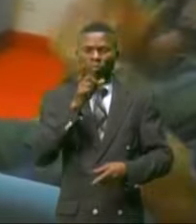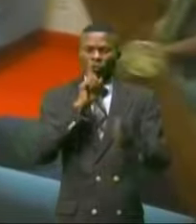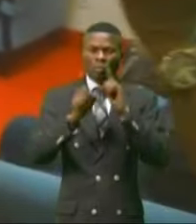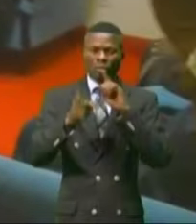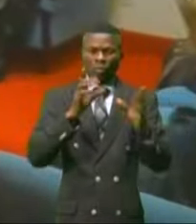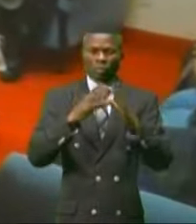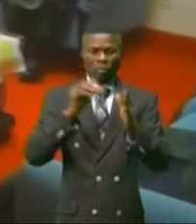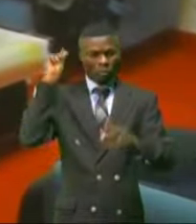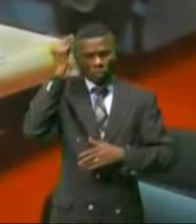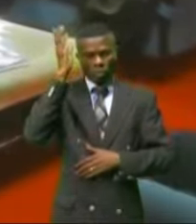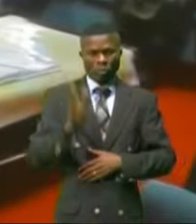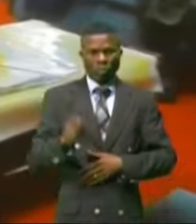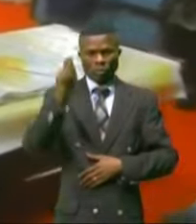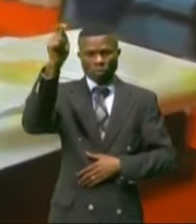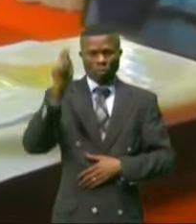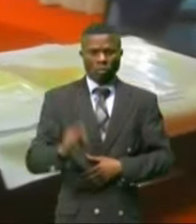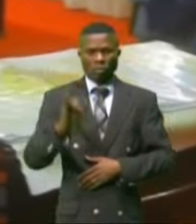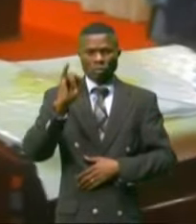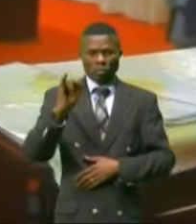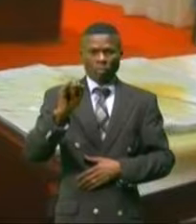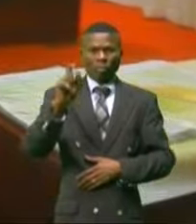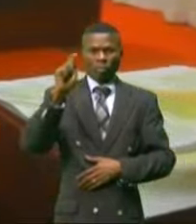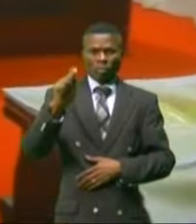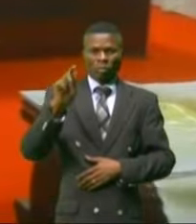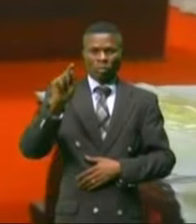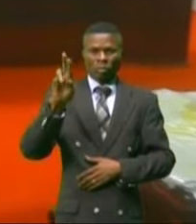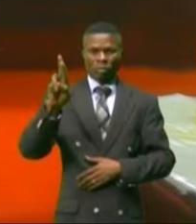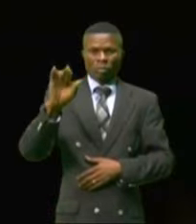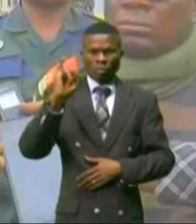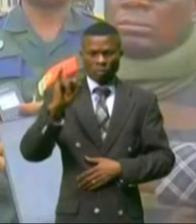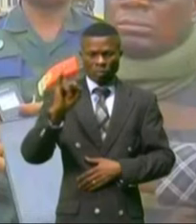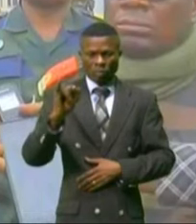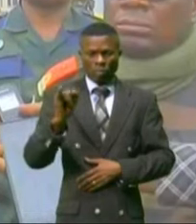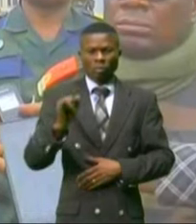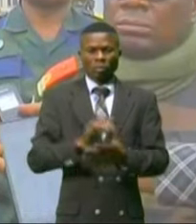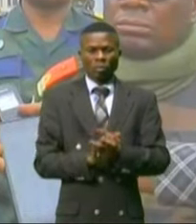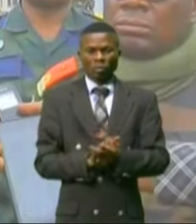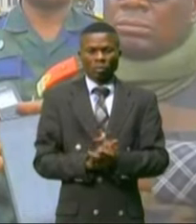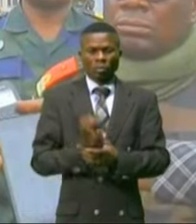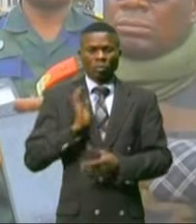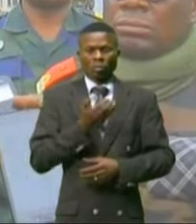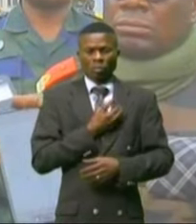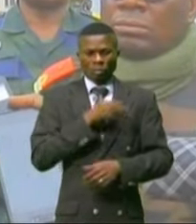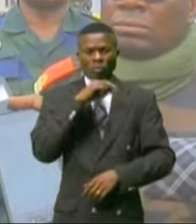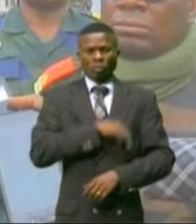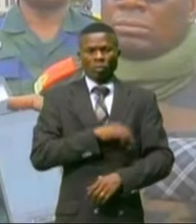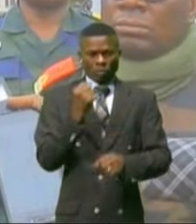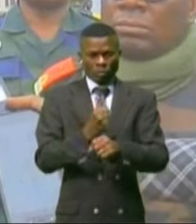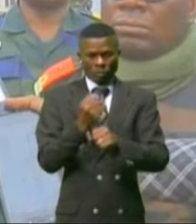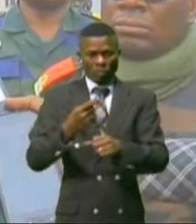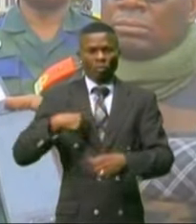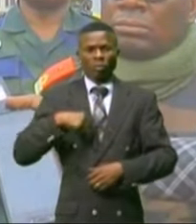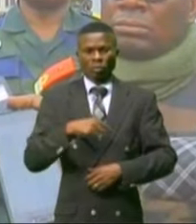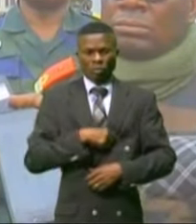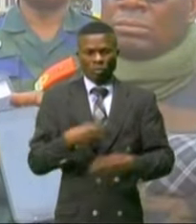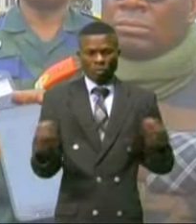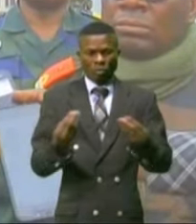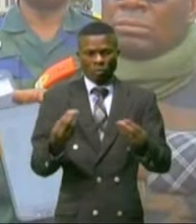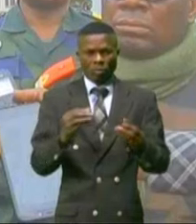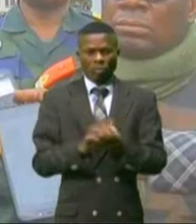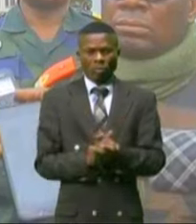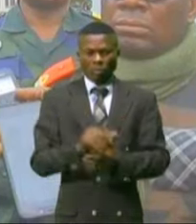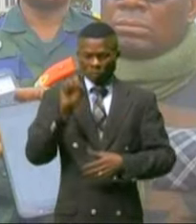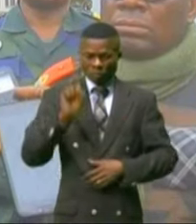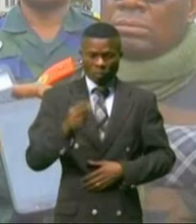avec le gouverneur militaire de l'Ituri, le lieutenant-général Luboyanka Chomadjouni. Tout à fait, c'est notre mission. C'est pourquoi nous avons voulu